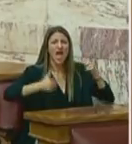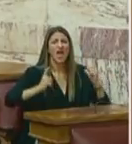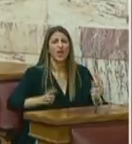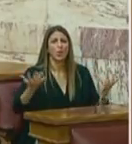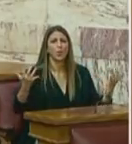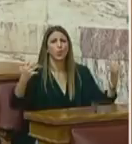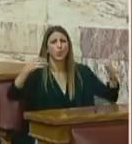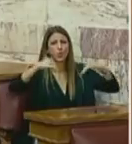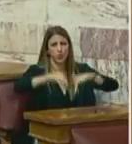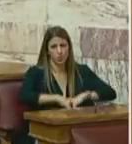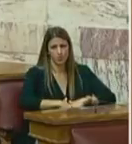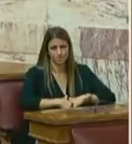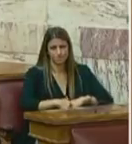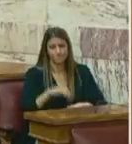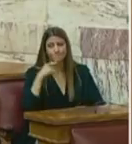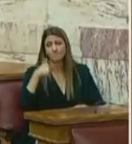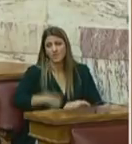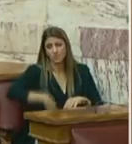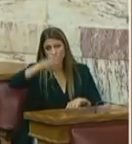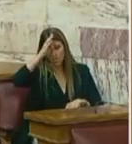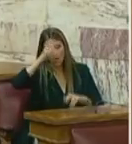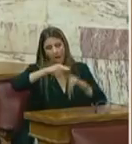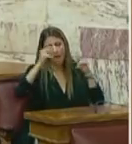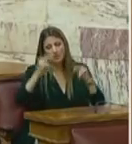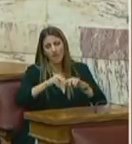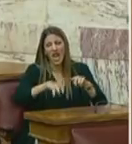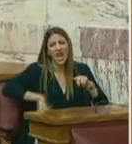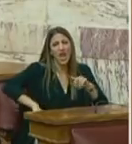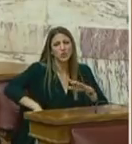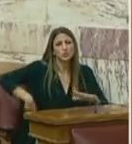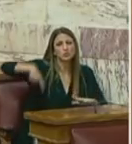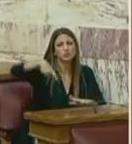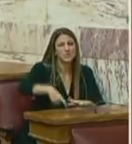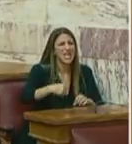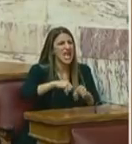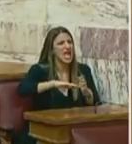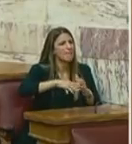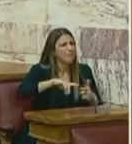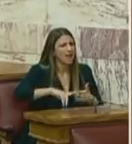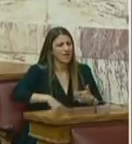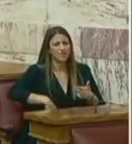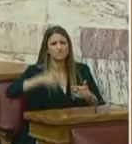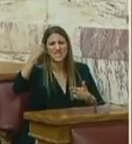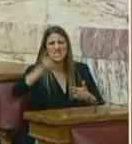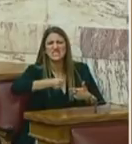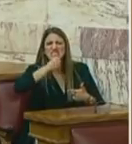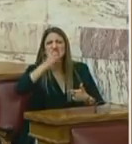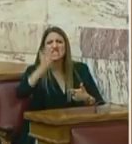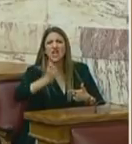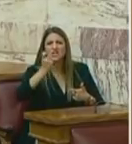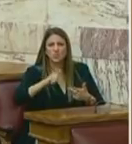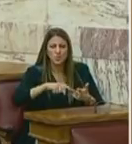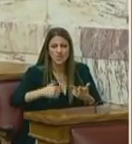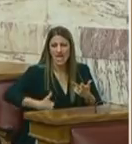Το μάρμαρο το πλήρωσαν τελικά οι Έλληνες πολίτες, οι εργαζόμενοι, οι συνταξιούχοι, οι νέοι, οι αποκλεισμένοι από αυτό το σύστημα